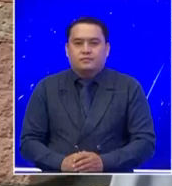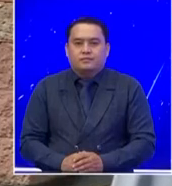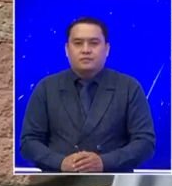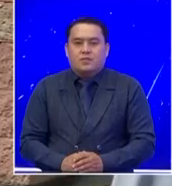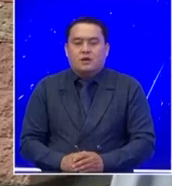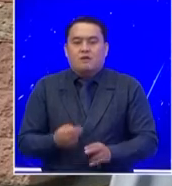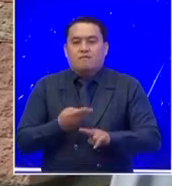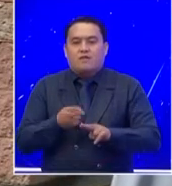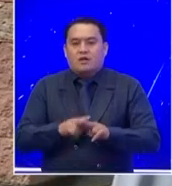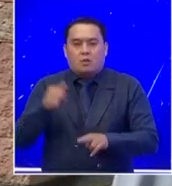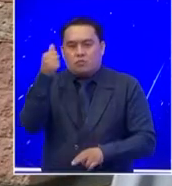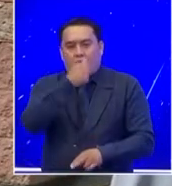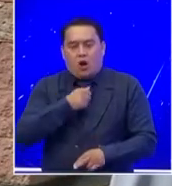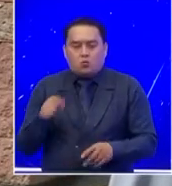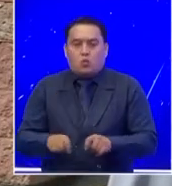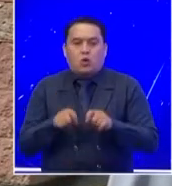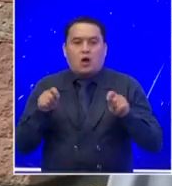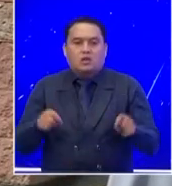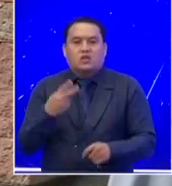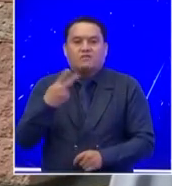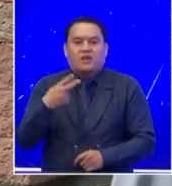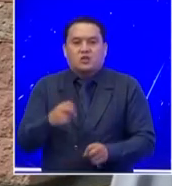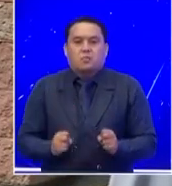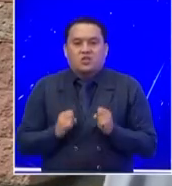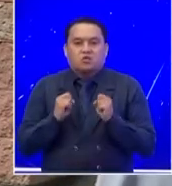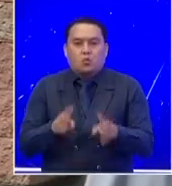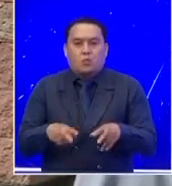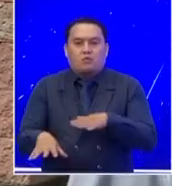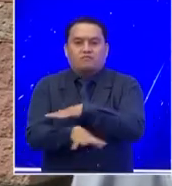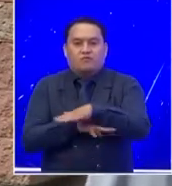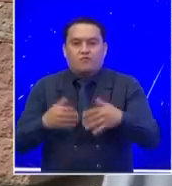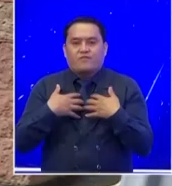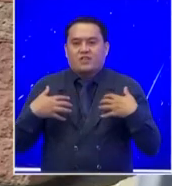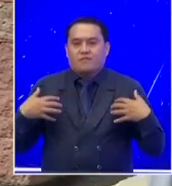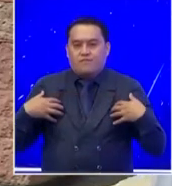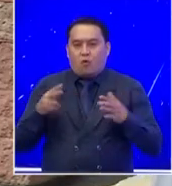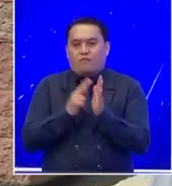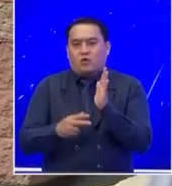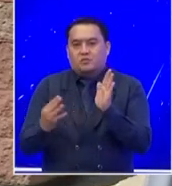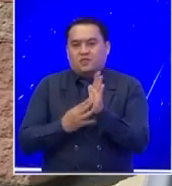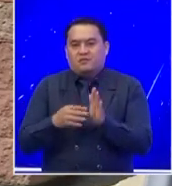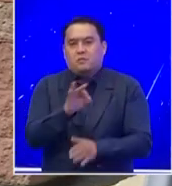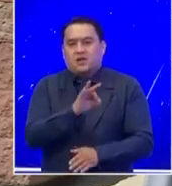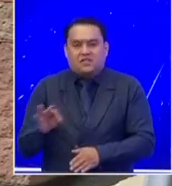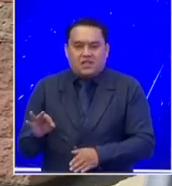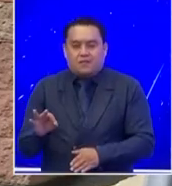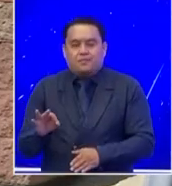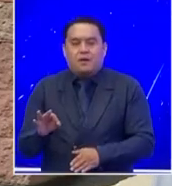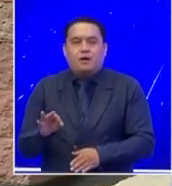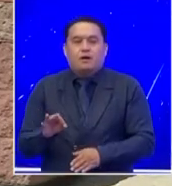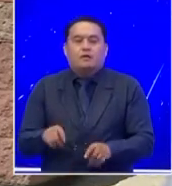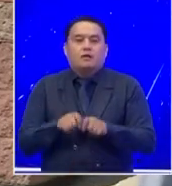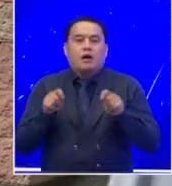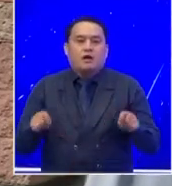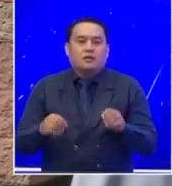В этом году в районе раскрыто более 20 преступлений, связанных со скотокрадством, то есть 89%. Кроме того, было